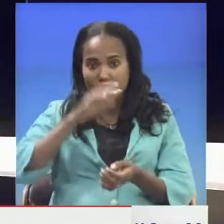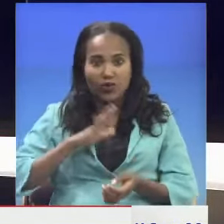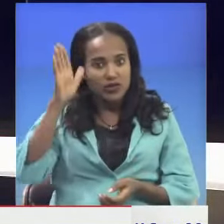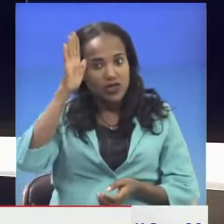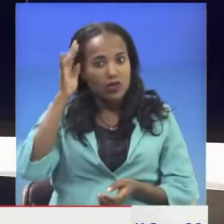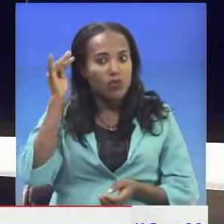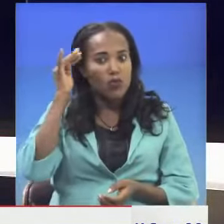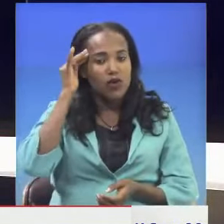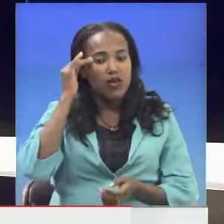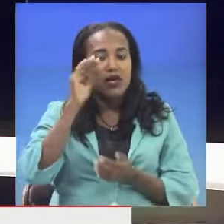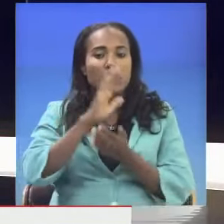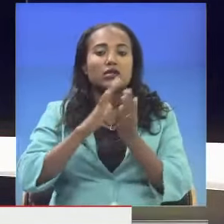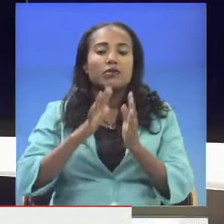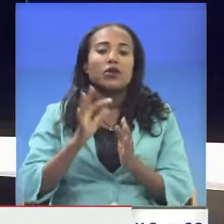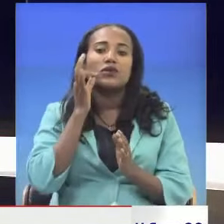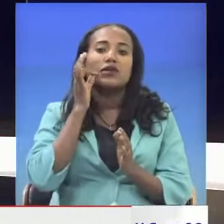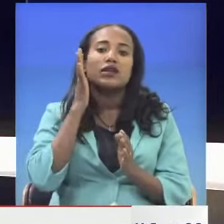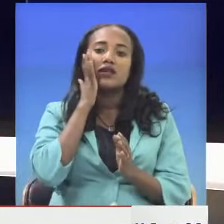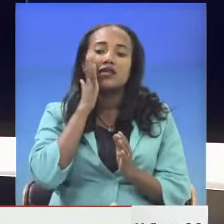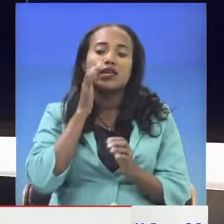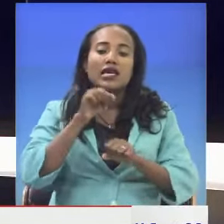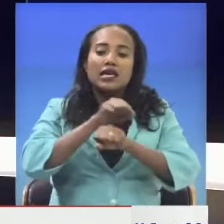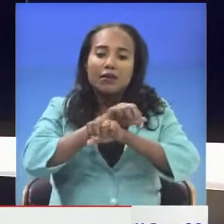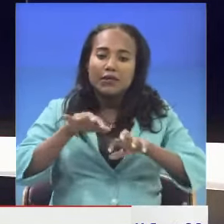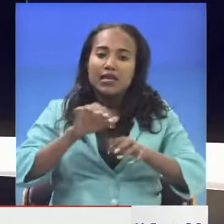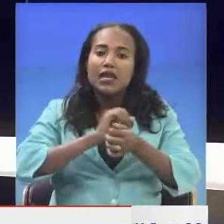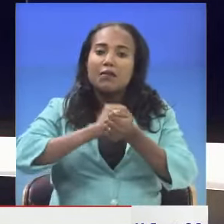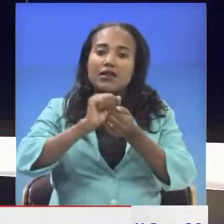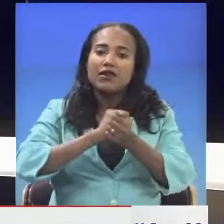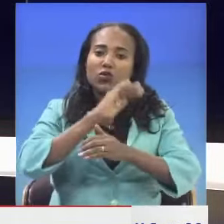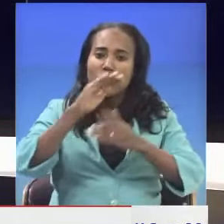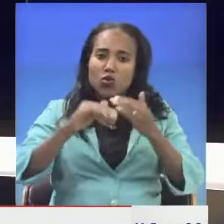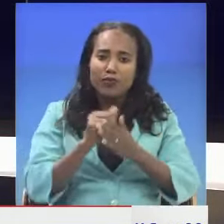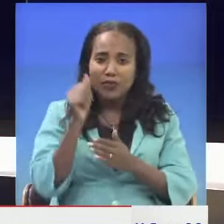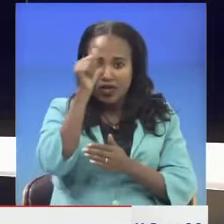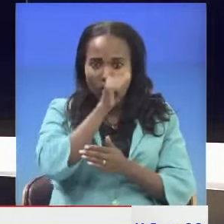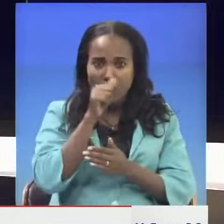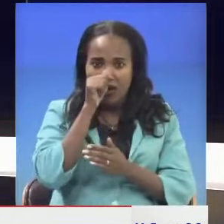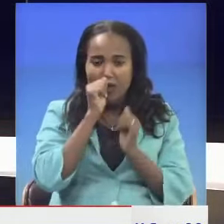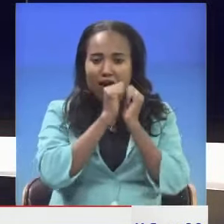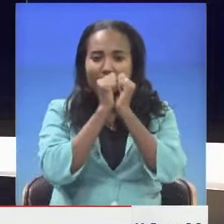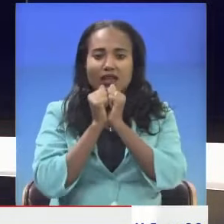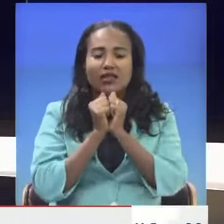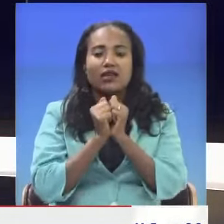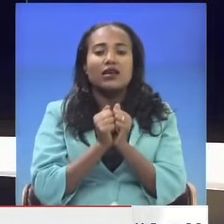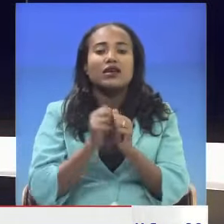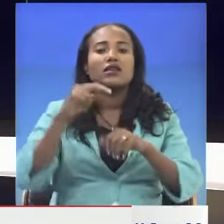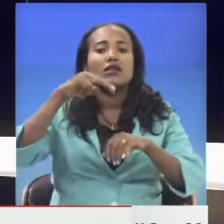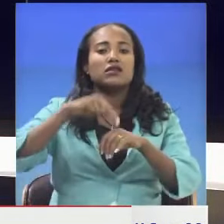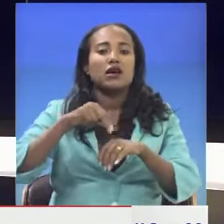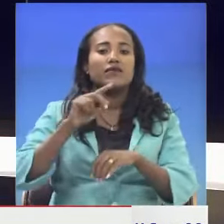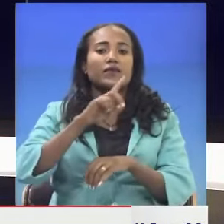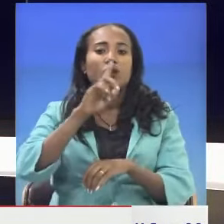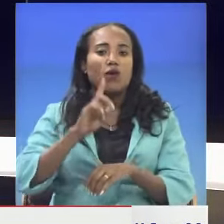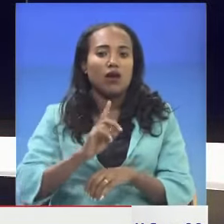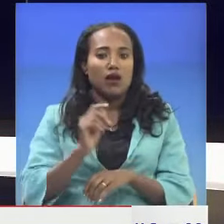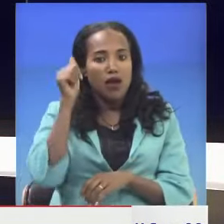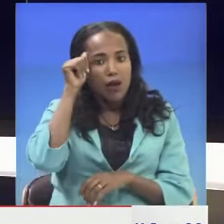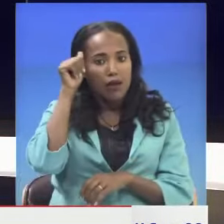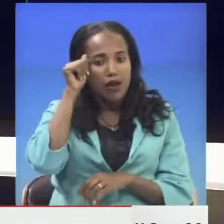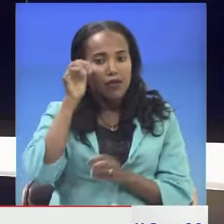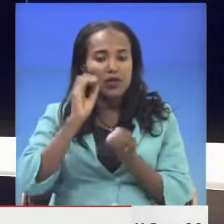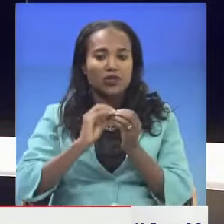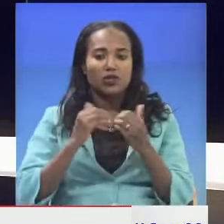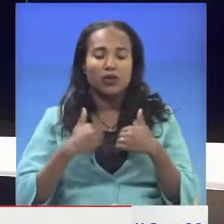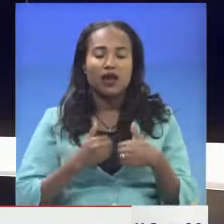አቶ ግዛቸው ሙሉነ አሸባሪው ትህነግን ከምድረገጽ ለማጥፋት ሁሉም ኢትዮጵያዊ በአንድነት እንዲነሳ ጠይቀዋል። አቢብ